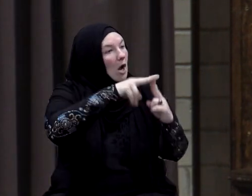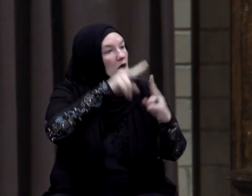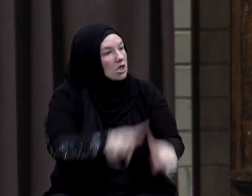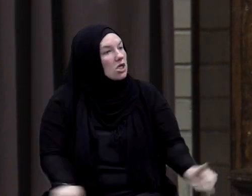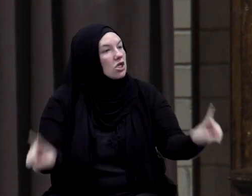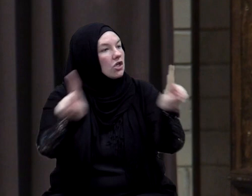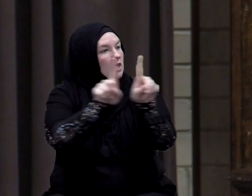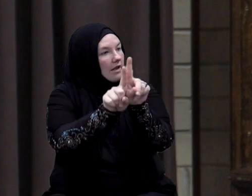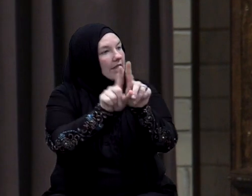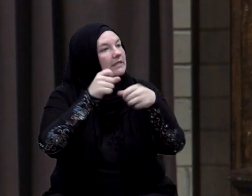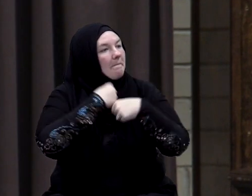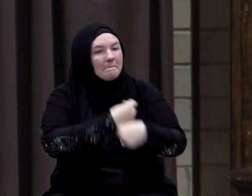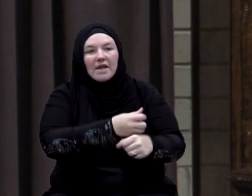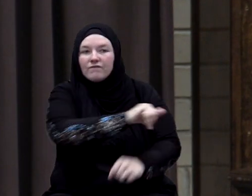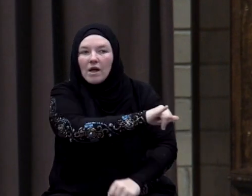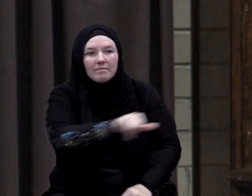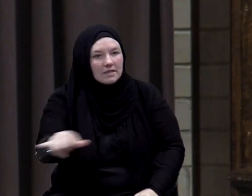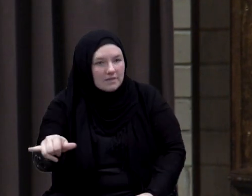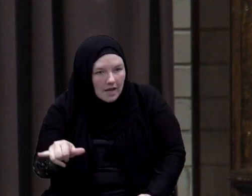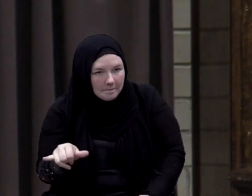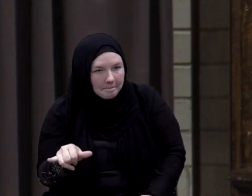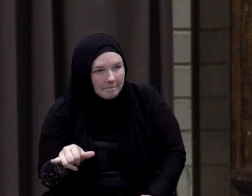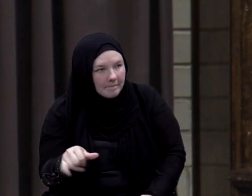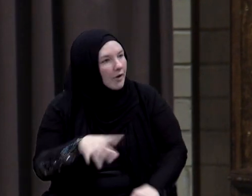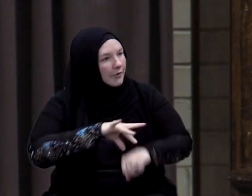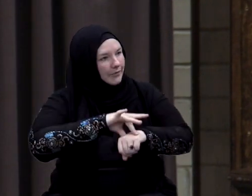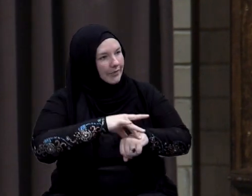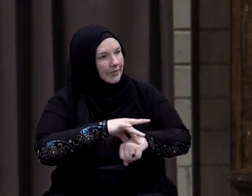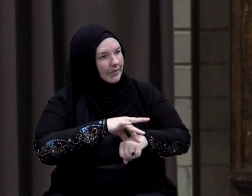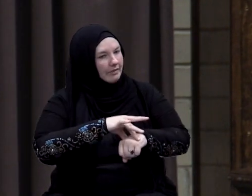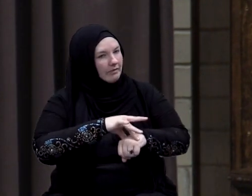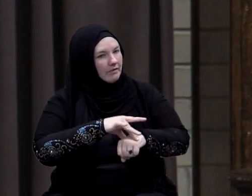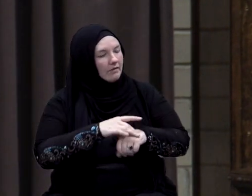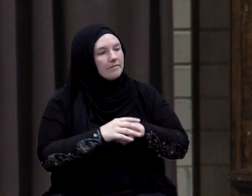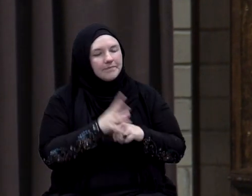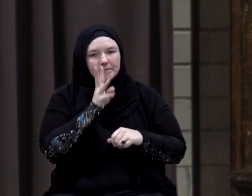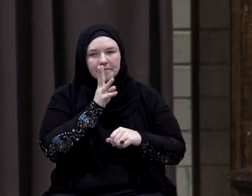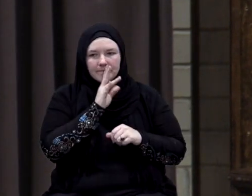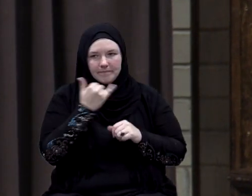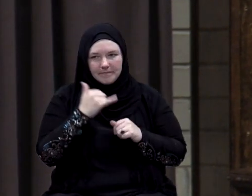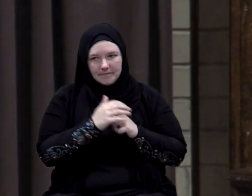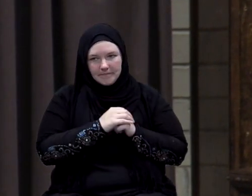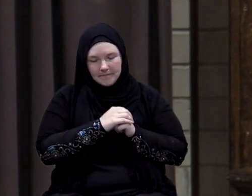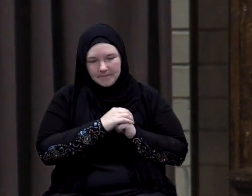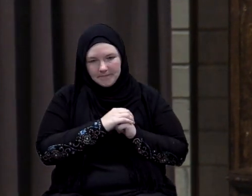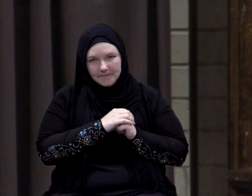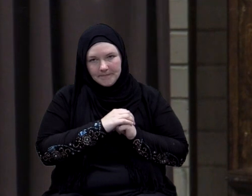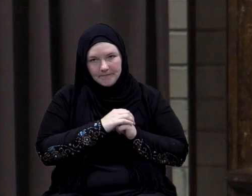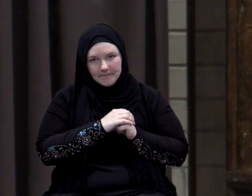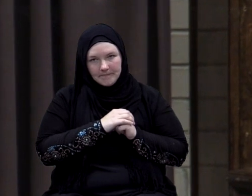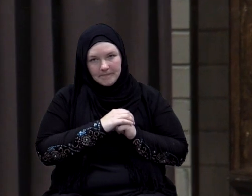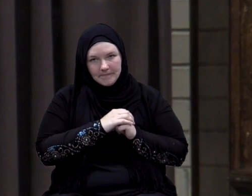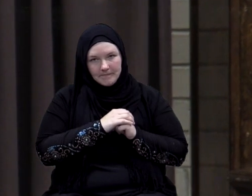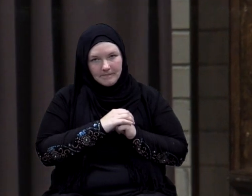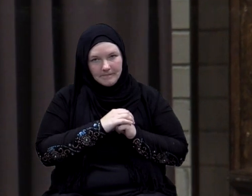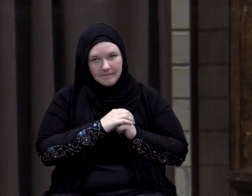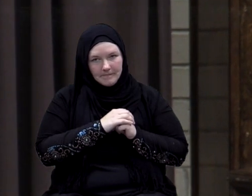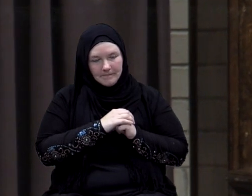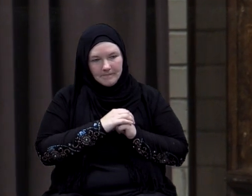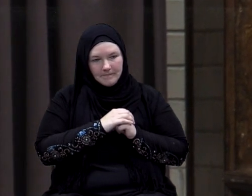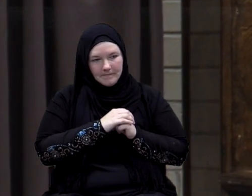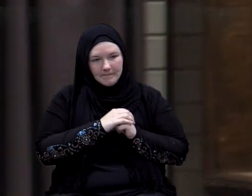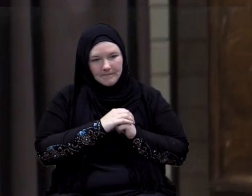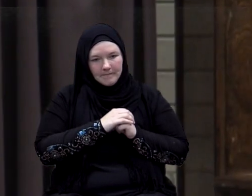أَيُّهَا النَّاسِ اتَّقُوا رَبَّكُمْ الَّذِي خَلَقَكُمْ مِنْ نَفْسٍ وَاحِدَةٍ